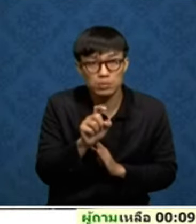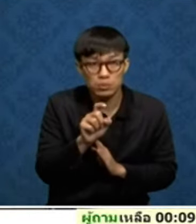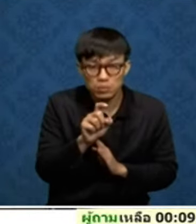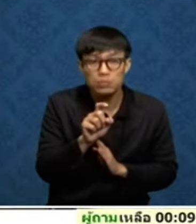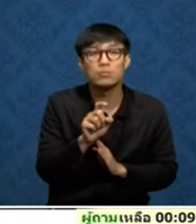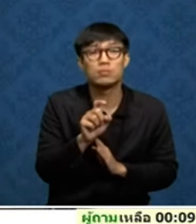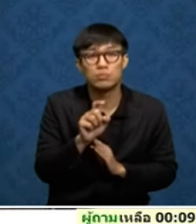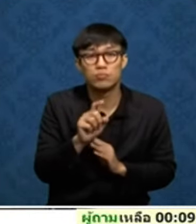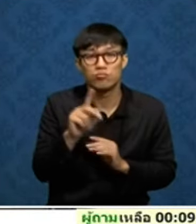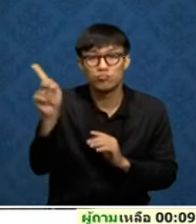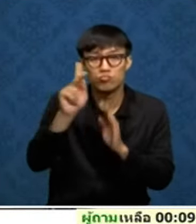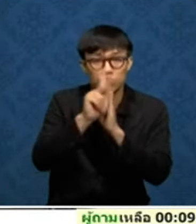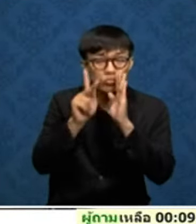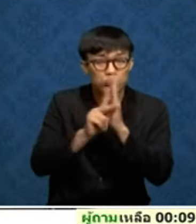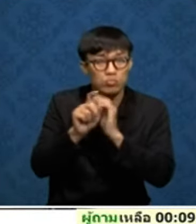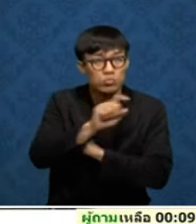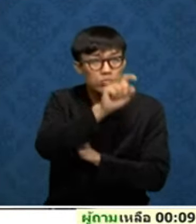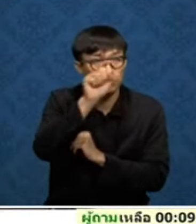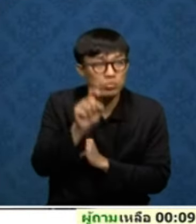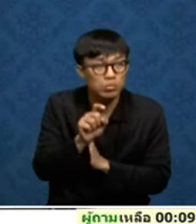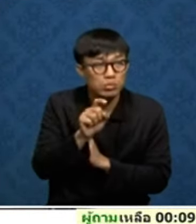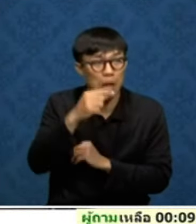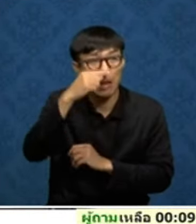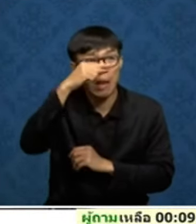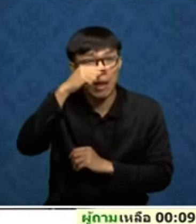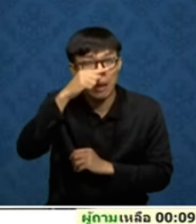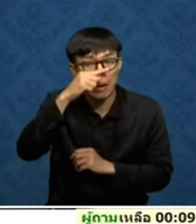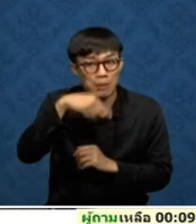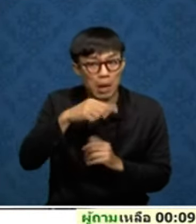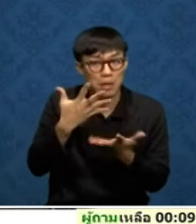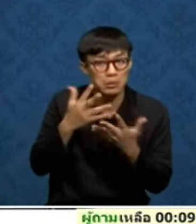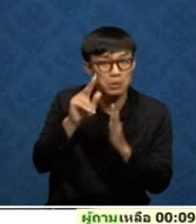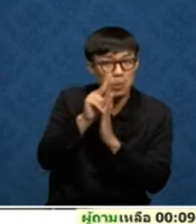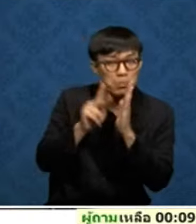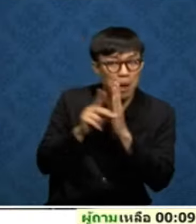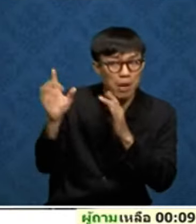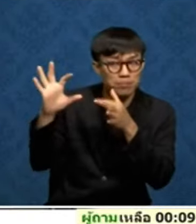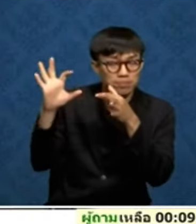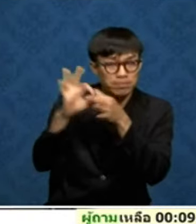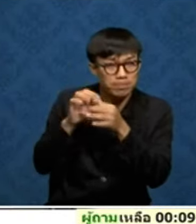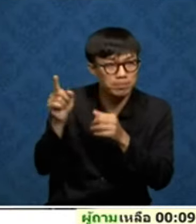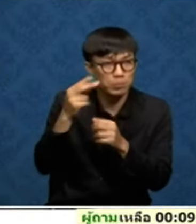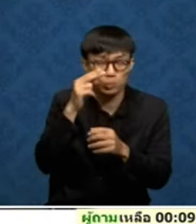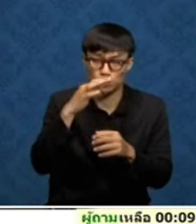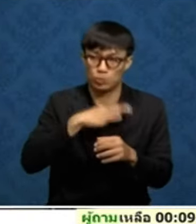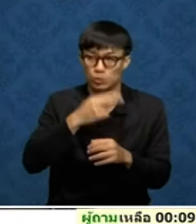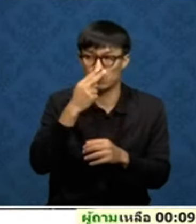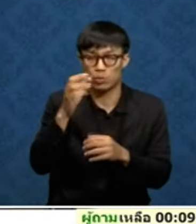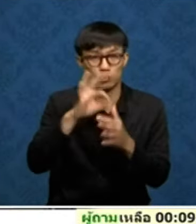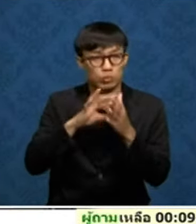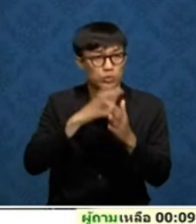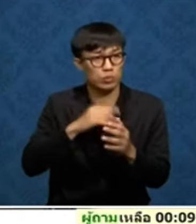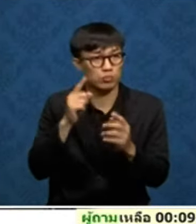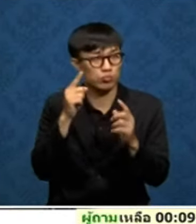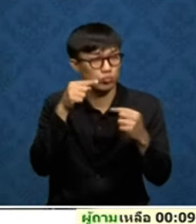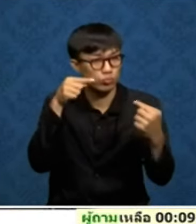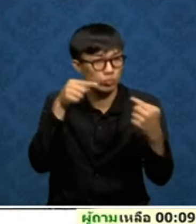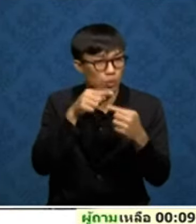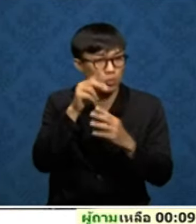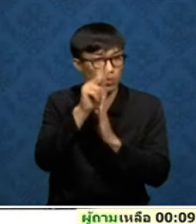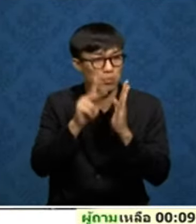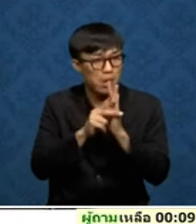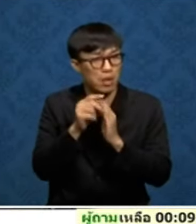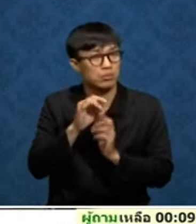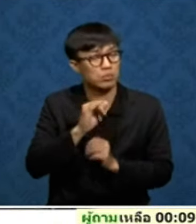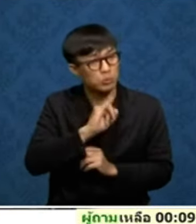ทำงานถูกกฎหมายหรือบังคับใช้กฎหมายไทยให้ครอบคลุมกับเขาเนี่ยมันฟังก์ชันหรือไม่ครับทีนี้นะครับเรื่องผิดกฎหมายเนี่ยผมขอแบ่งเป็น